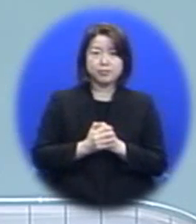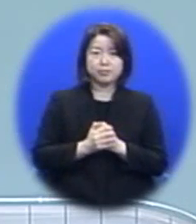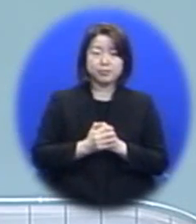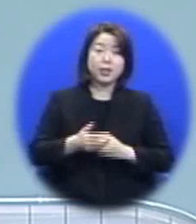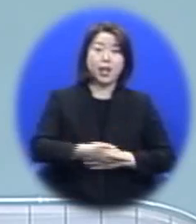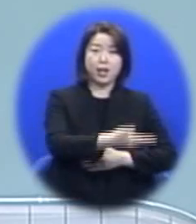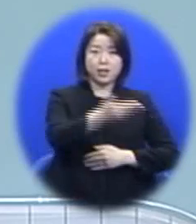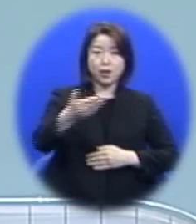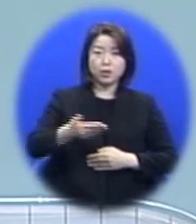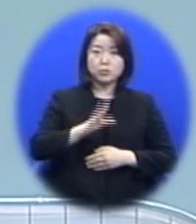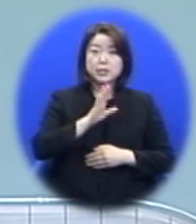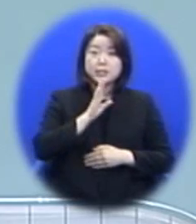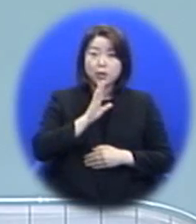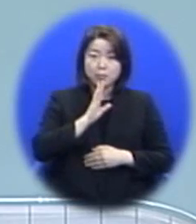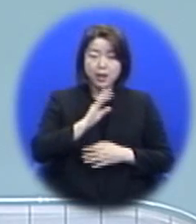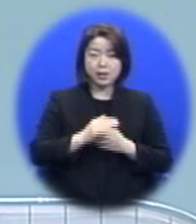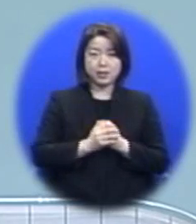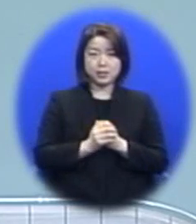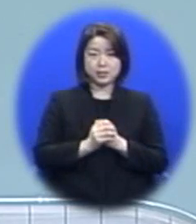여러분이 정말